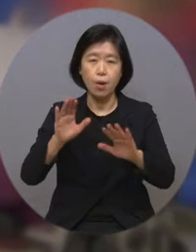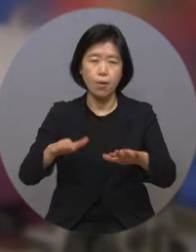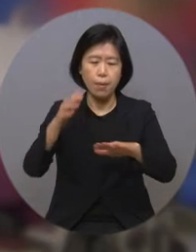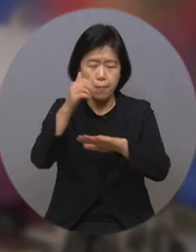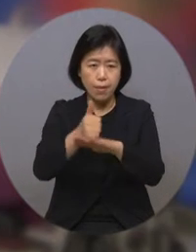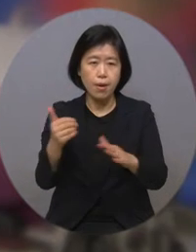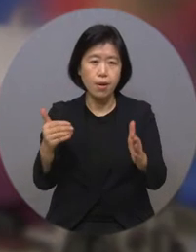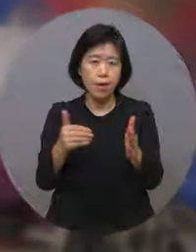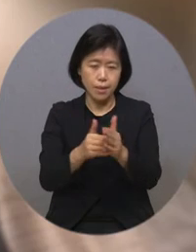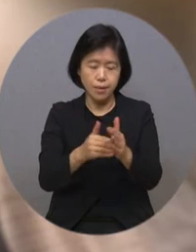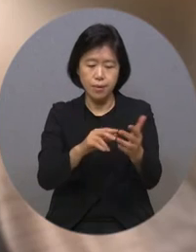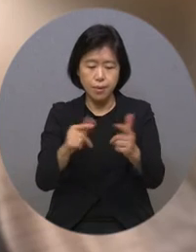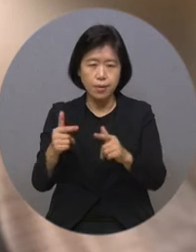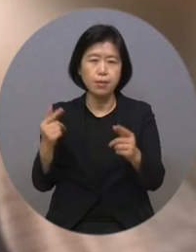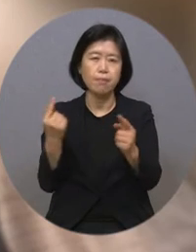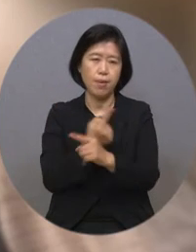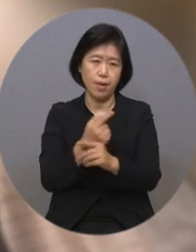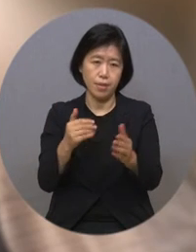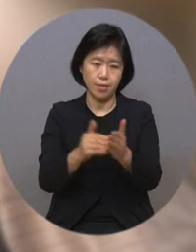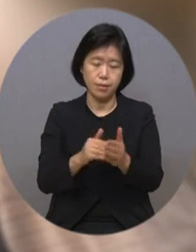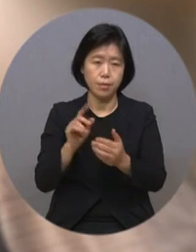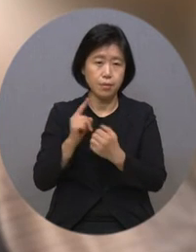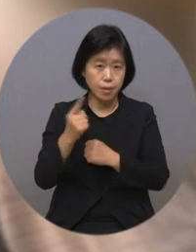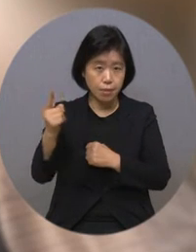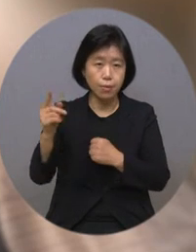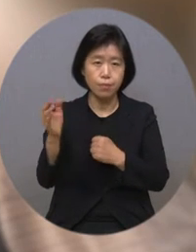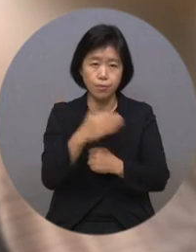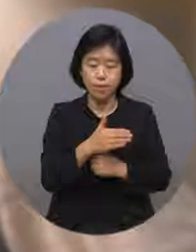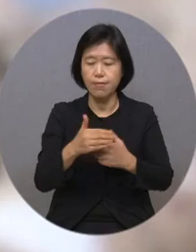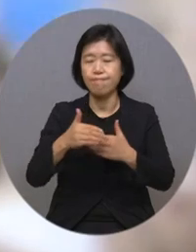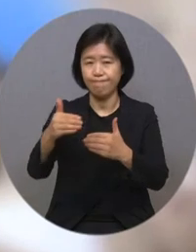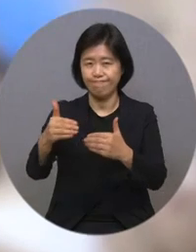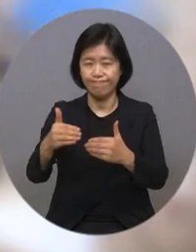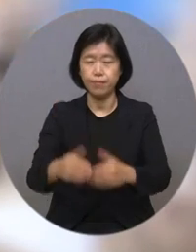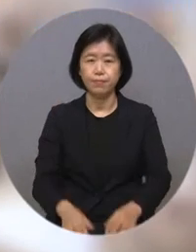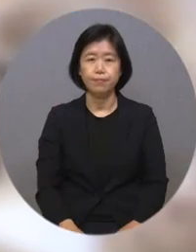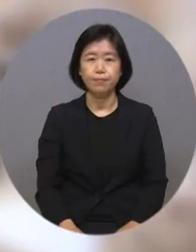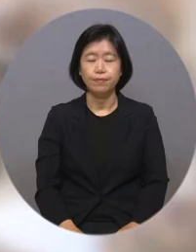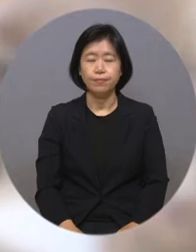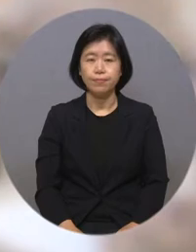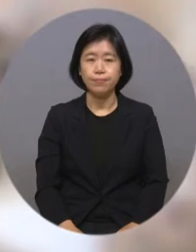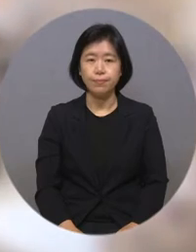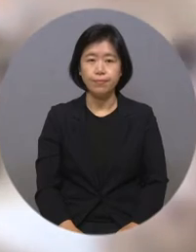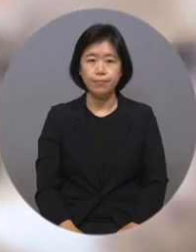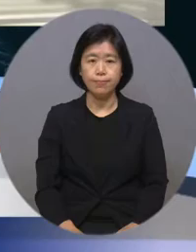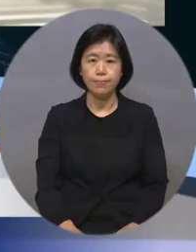개정을 완료해 내년부터 시행하게 됩니다. 복지TV 뉴스 박순용입니다.